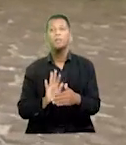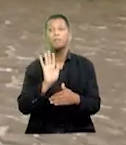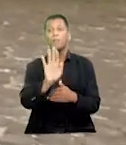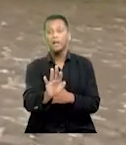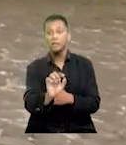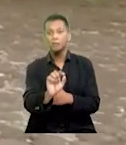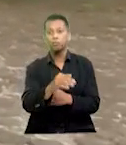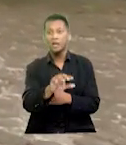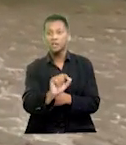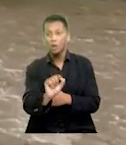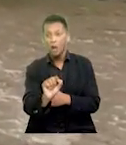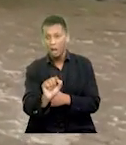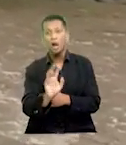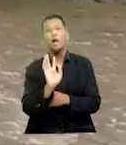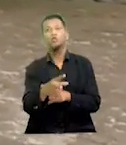pulang.